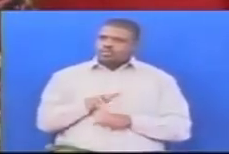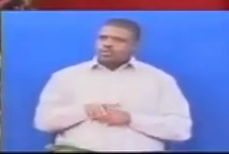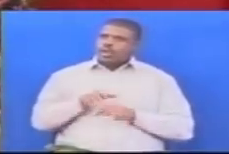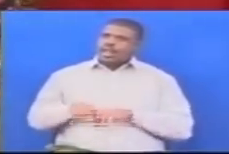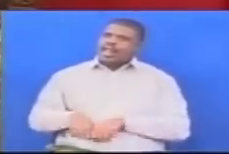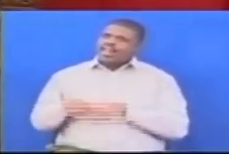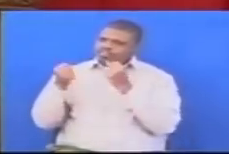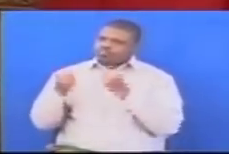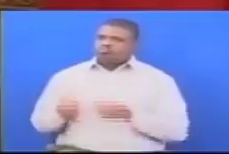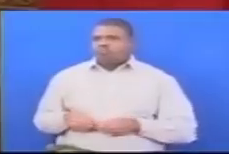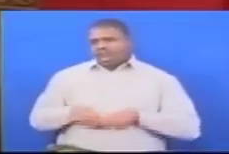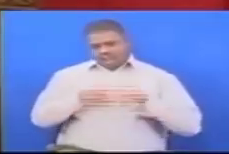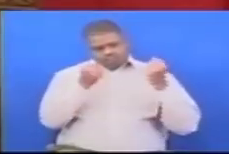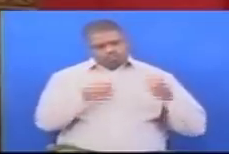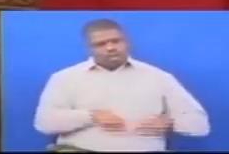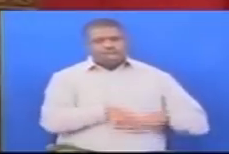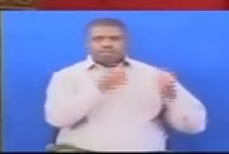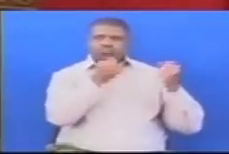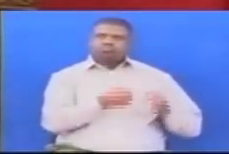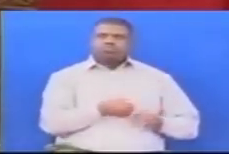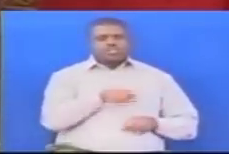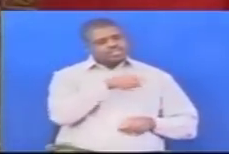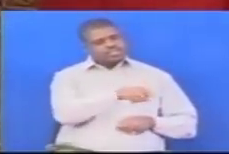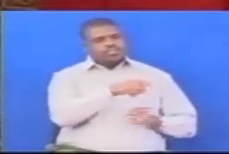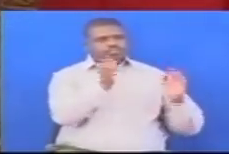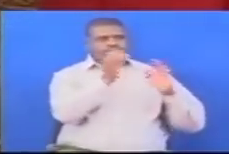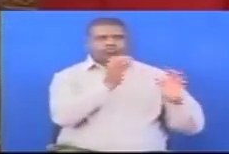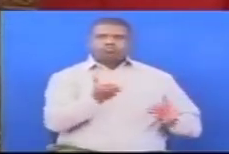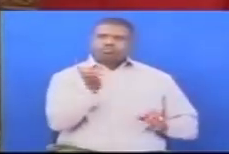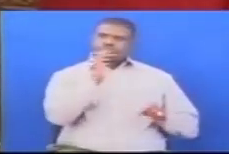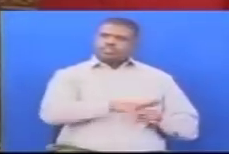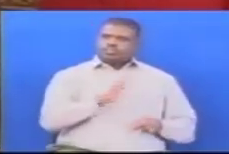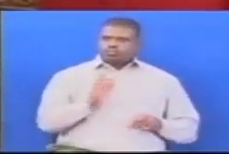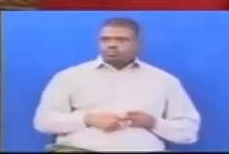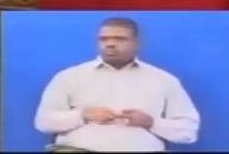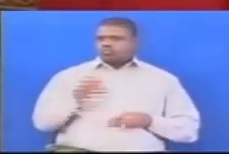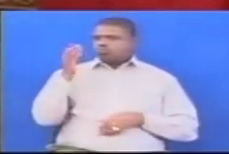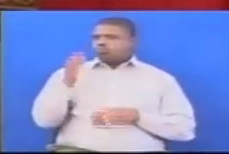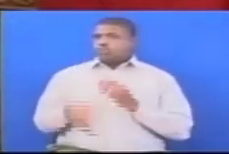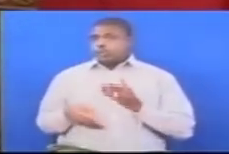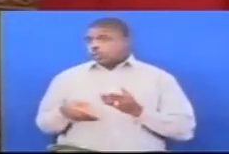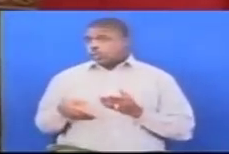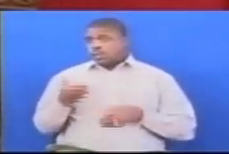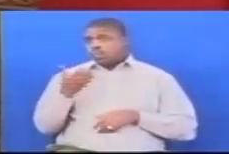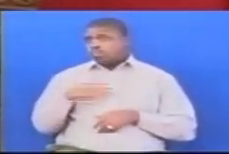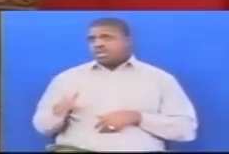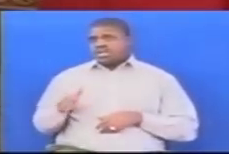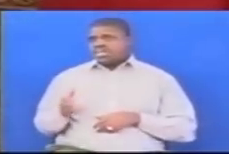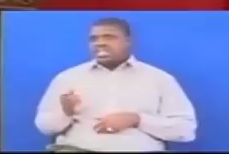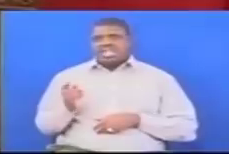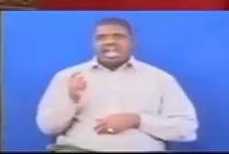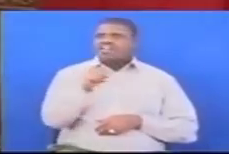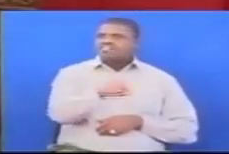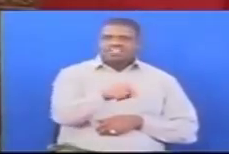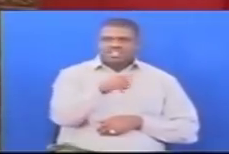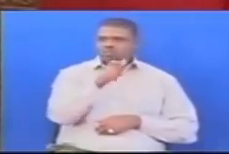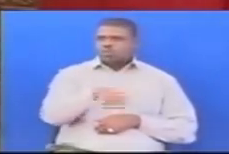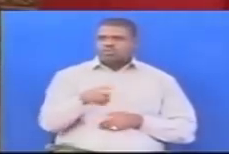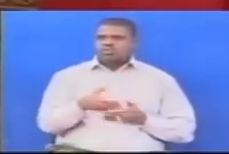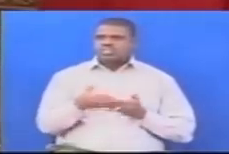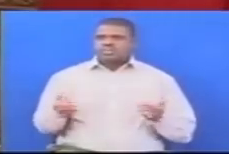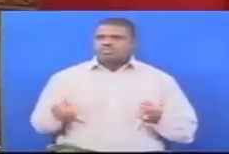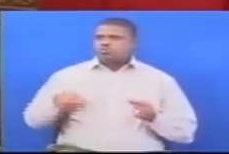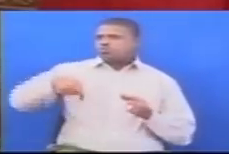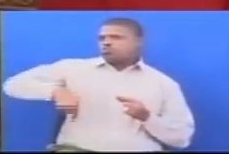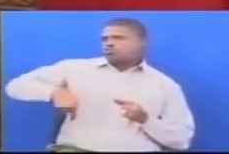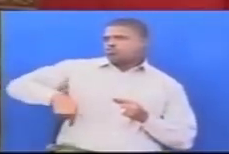wanaharibu. Wanaharibu ile miundo mbinu. Kwa hivyo mwisho unakuta maji hayawafikii watu sawa sawa kwa sababu wengine